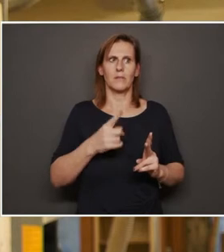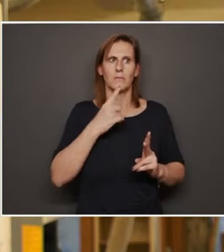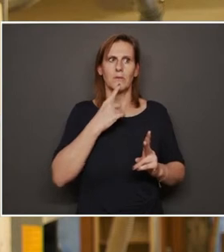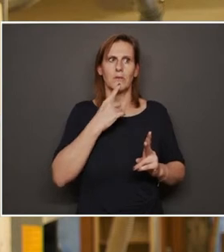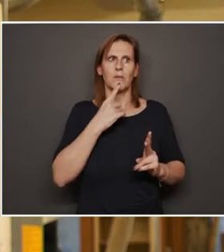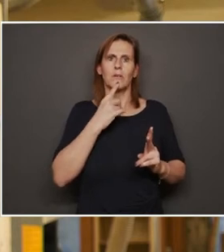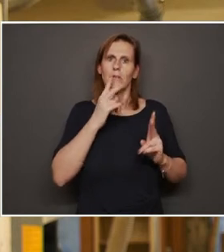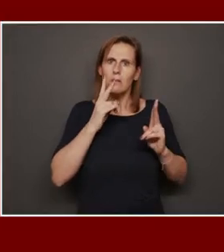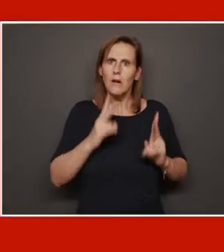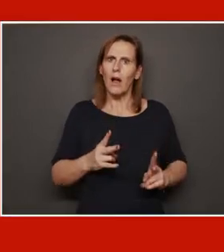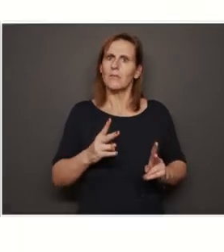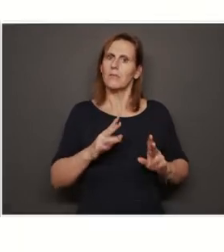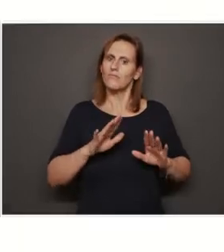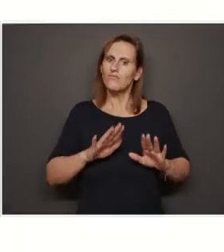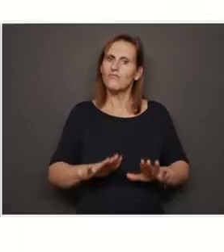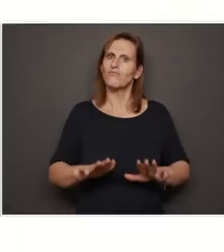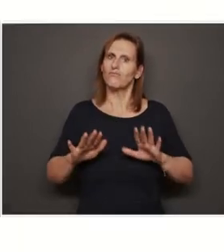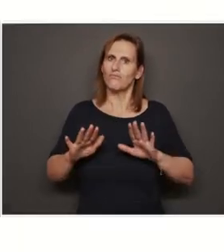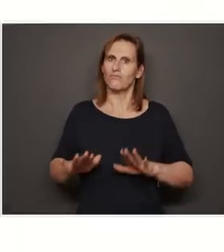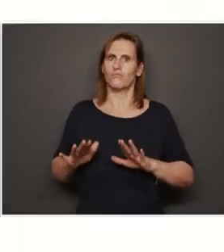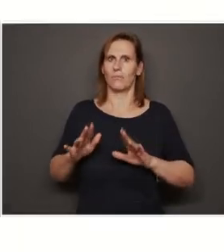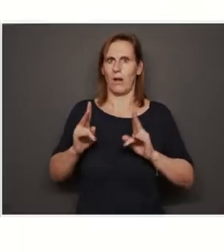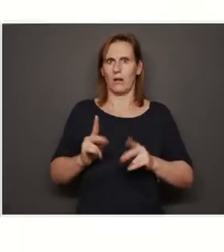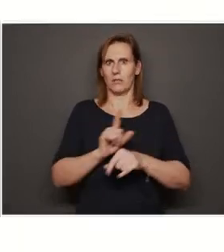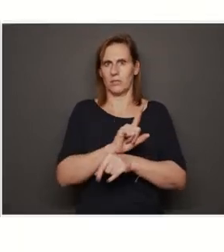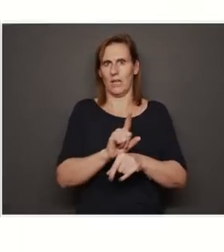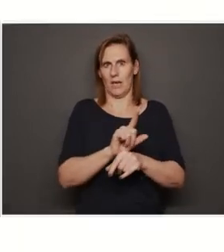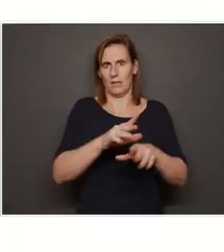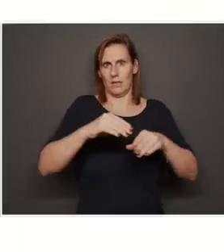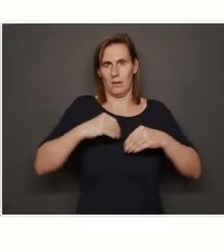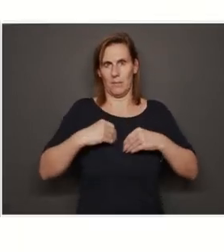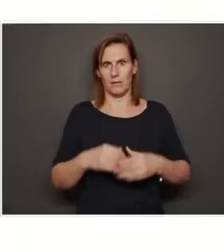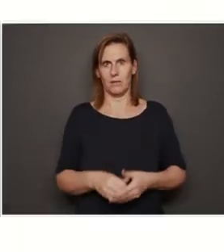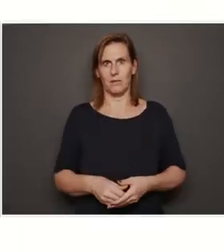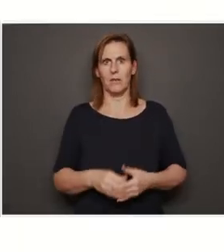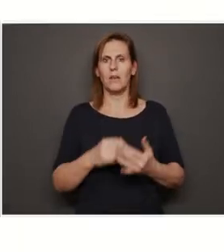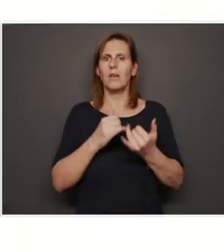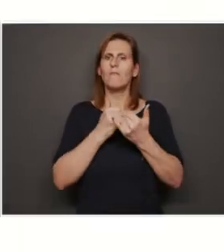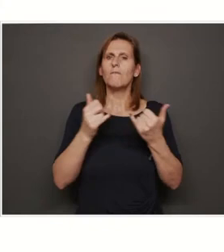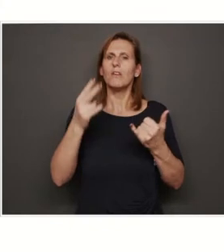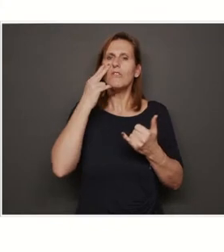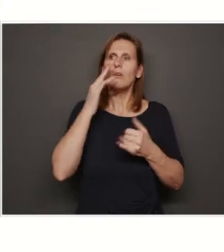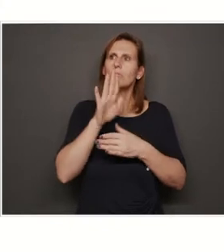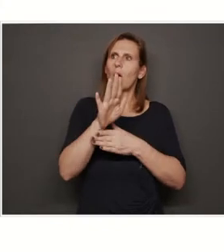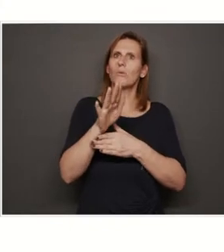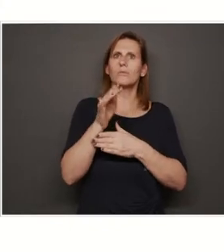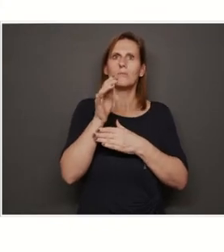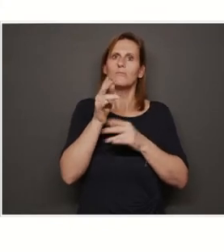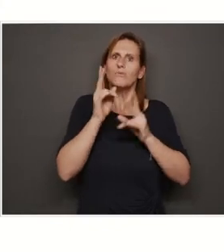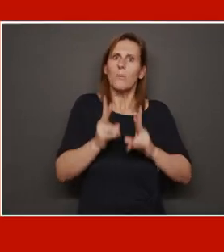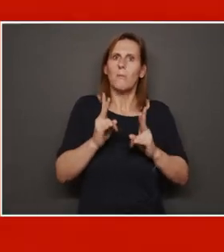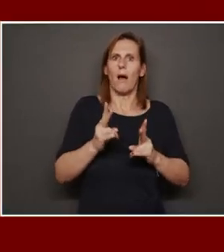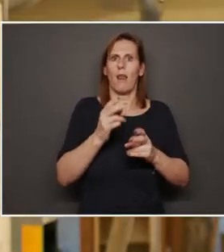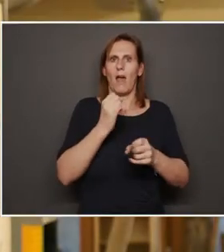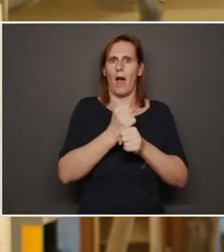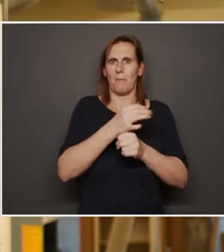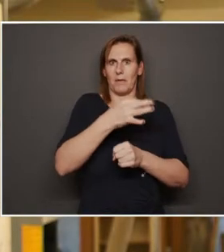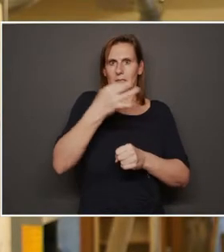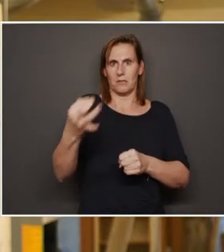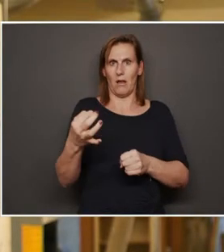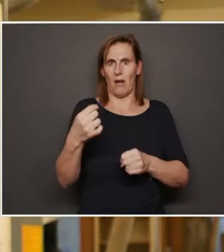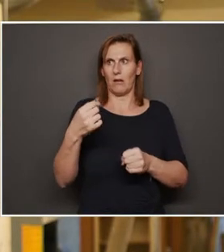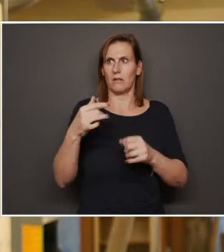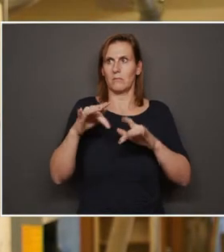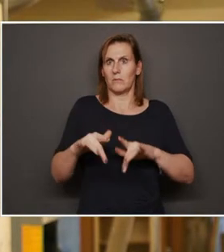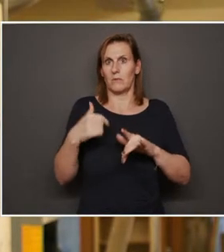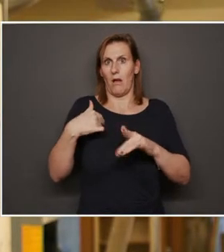du kannst da Zeit lassen. Wie sieht ein typischer Arbeitstag bei dir aus? Ich fange um 8 Uhr